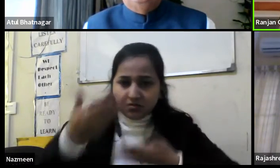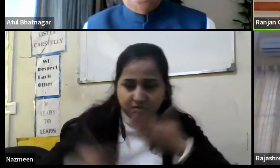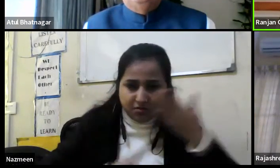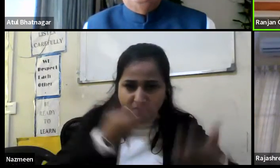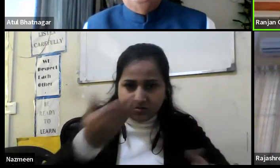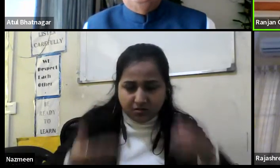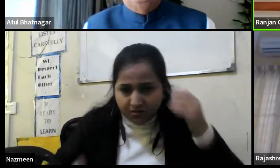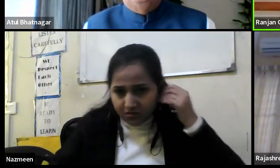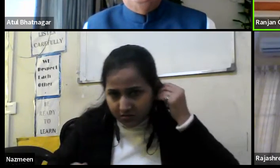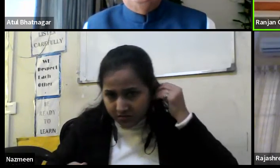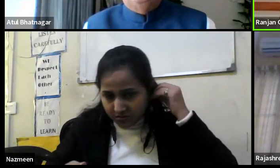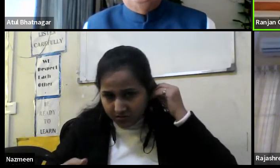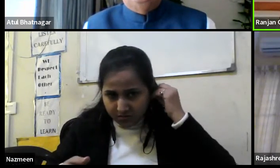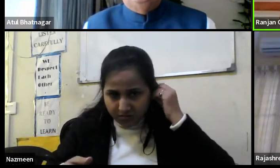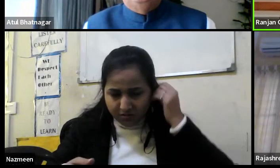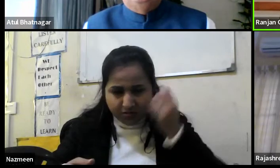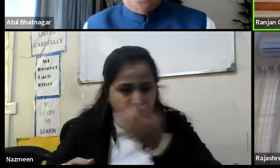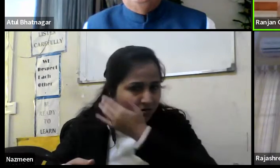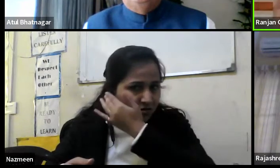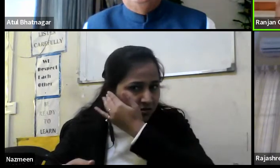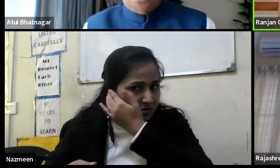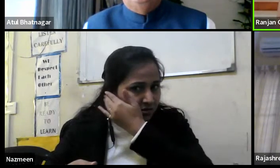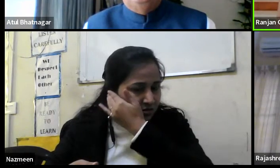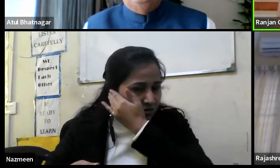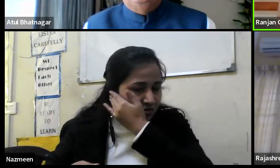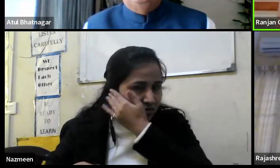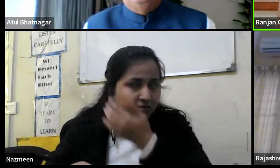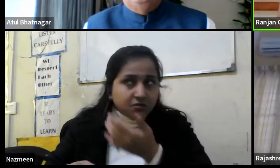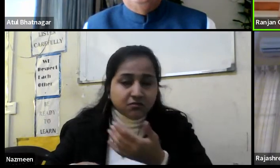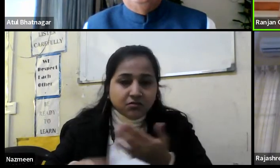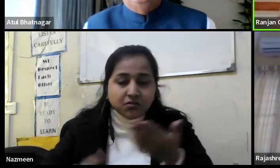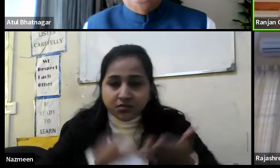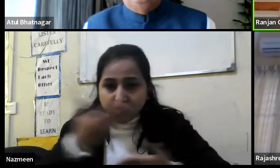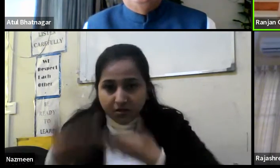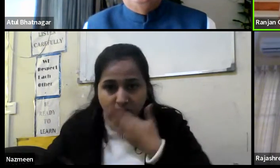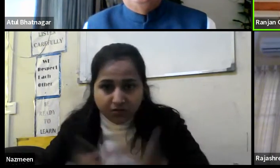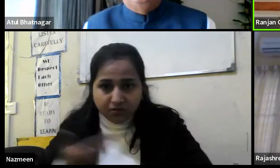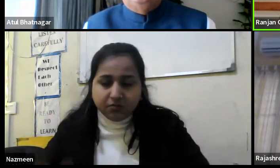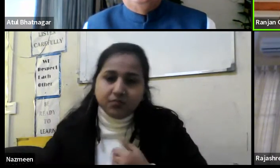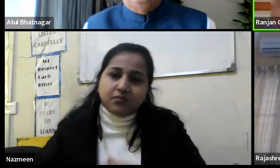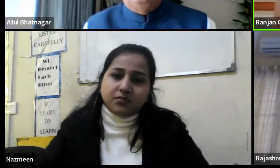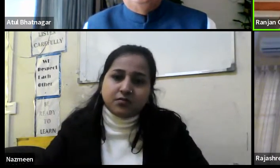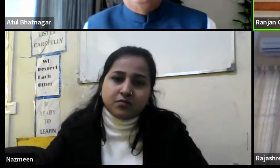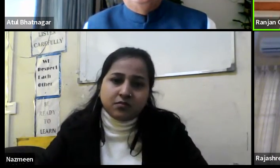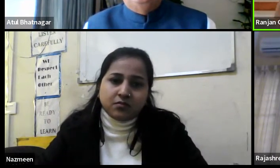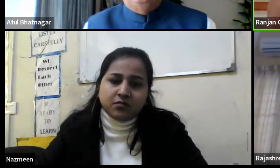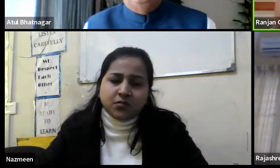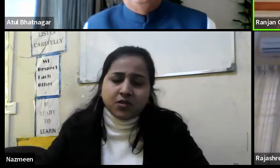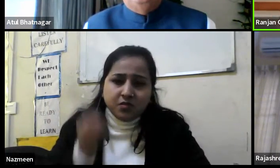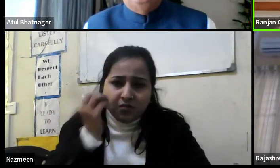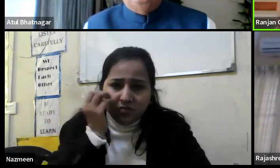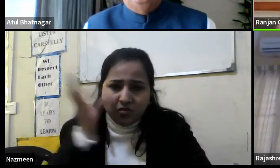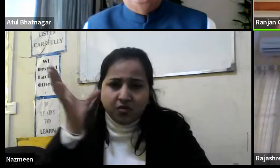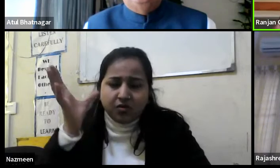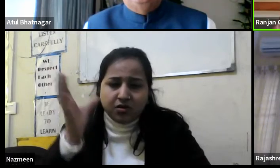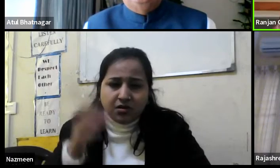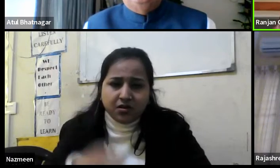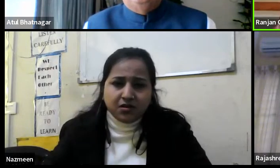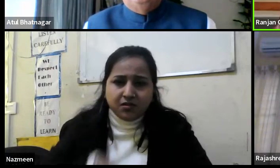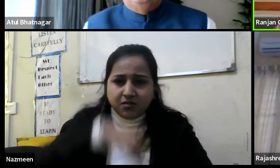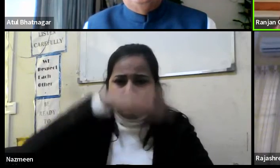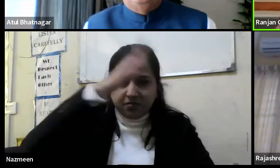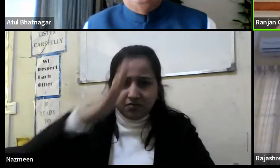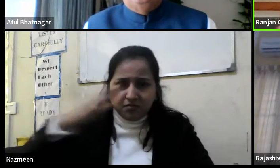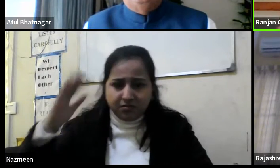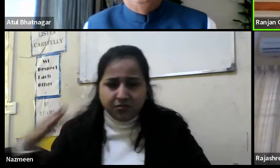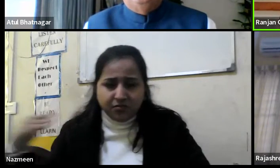ज्ञान, और उसके बाद उसके बारे में सोचना, रिफ्लेक्शन जिसको बोलते हैं। और मॉर्निंग वॉक्स, ट्रेक्स पहाड़ों में, वो बहुत